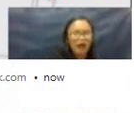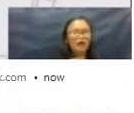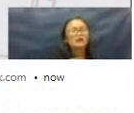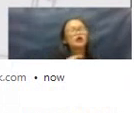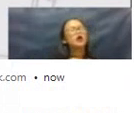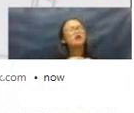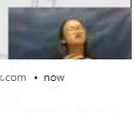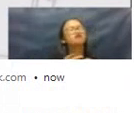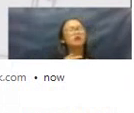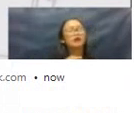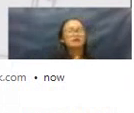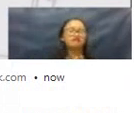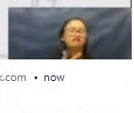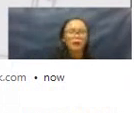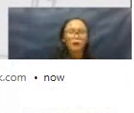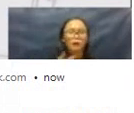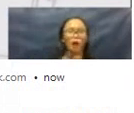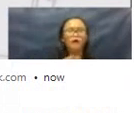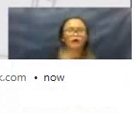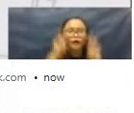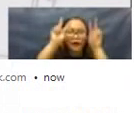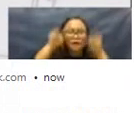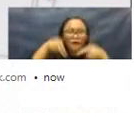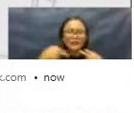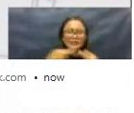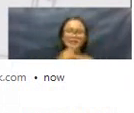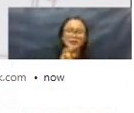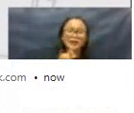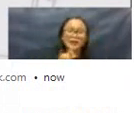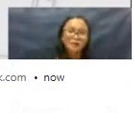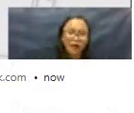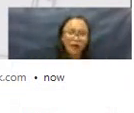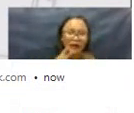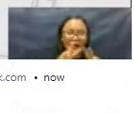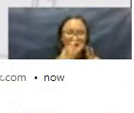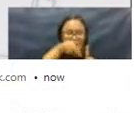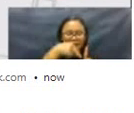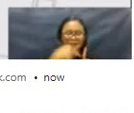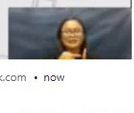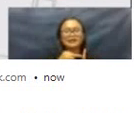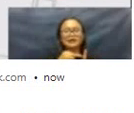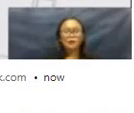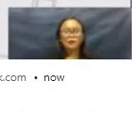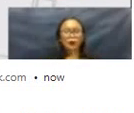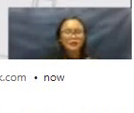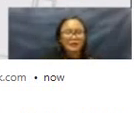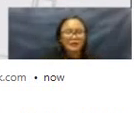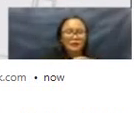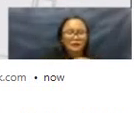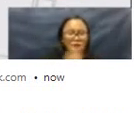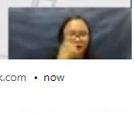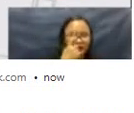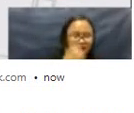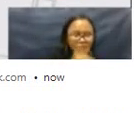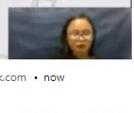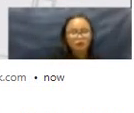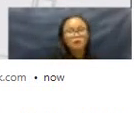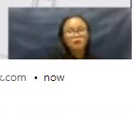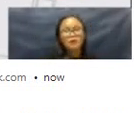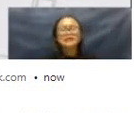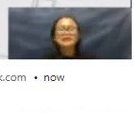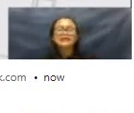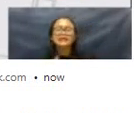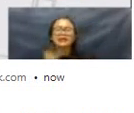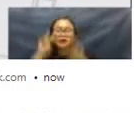yang direfleksi, itu akan semakin efektif. Yang kedua adalah refleksi untuk pengalaman pribadi. Jadi,